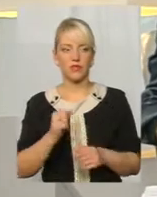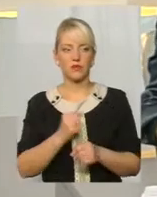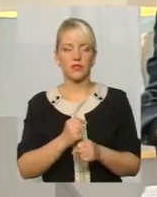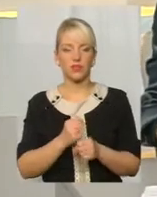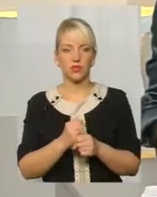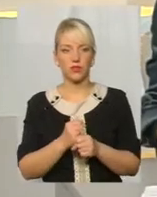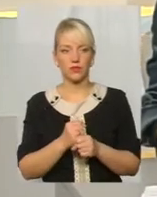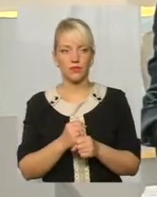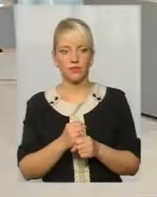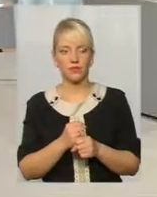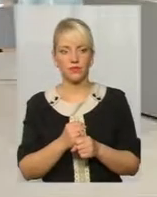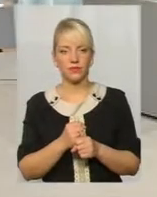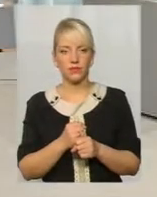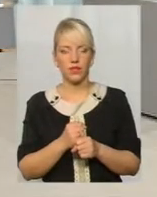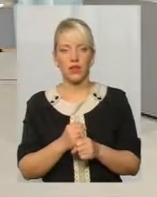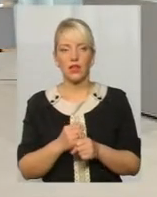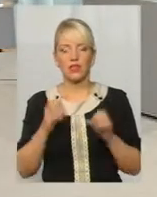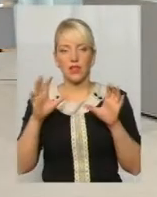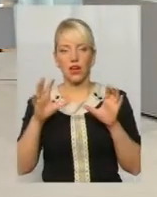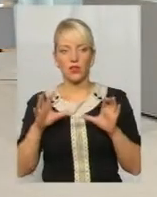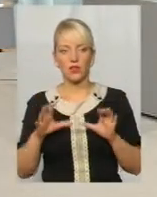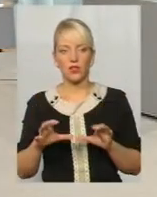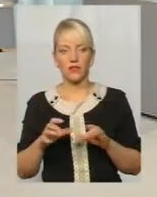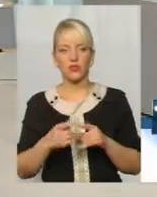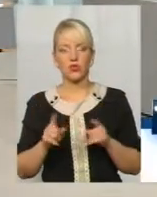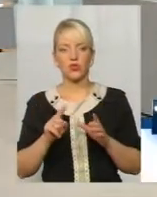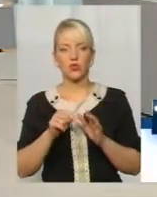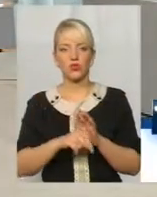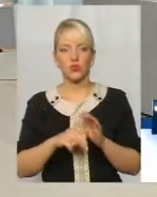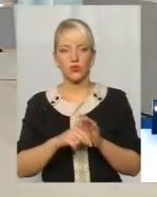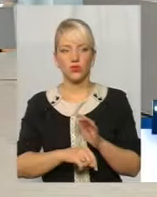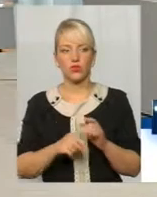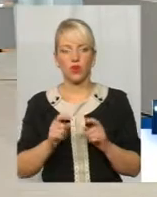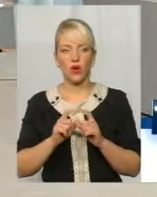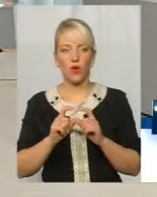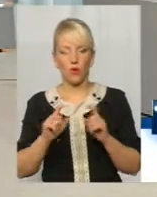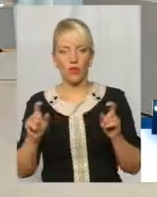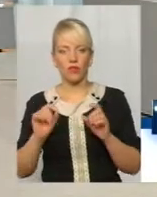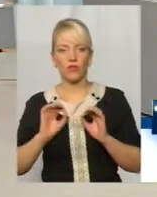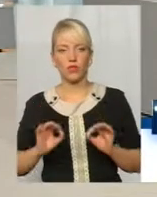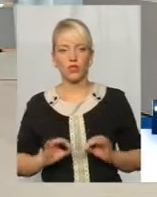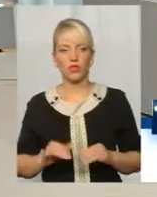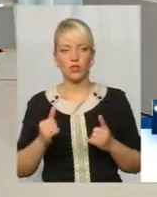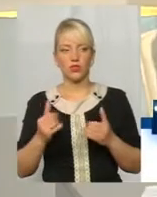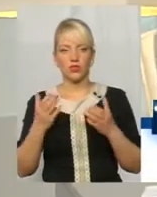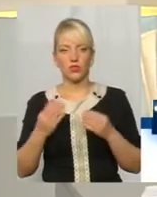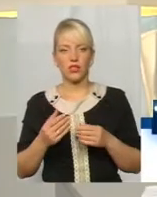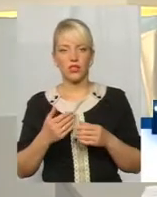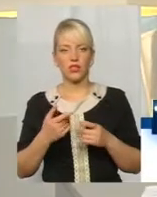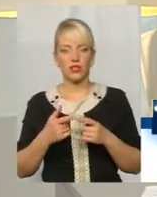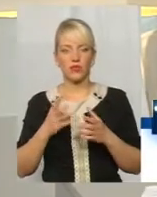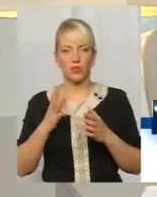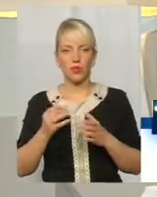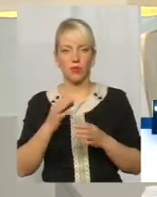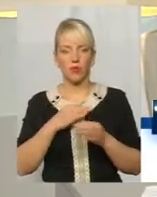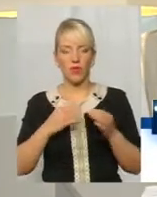спрацюють. Власне, законодавство, що стосується власне органів прокуратури, на сьогоднішній день на широкому обговоренні, в нього теж